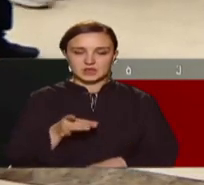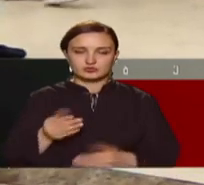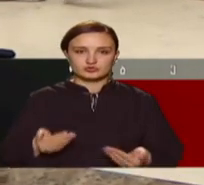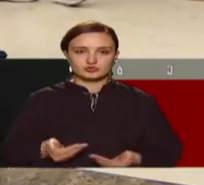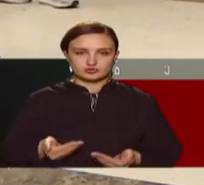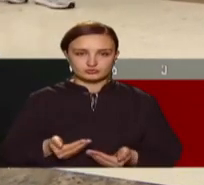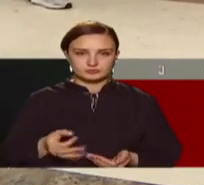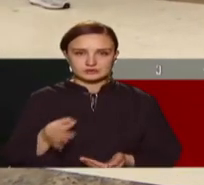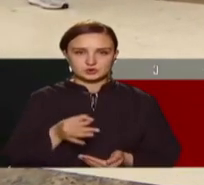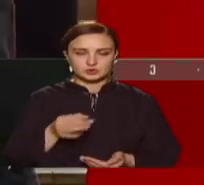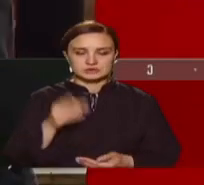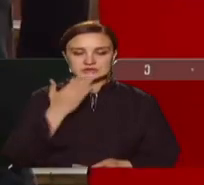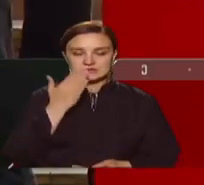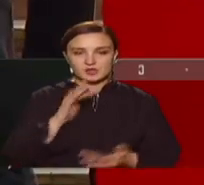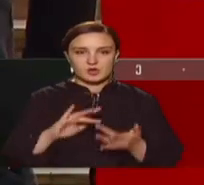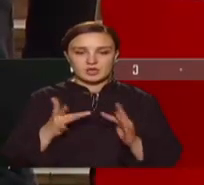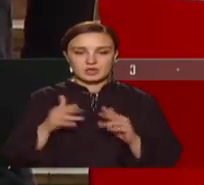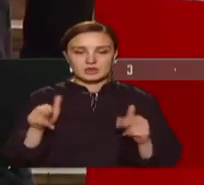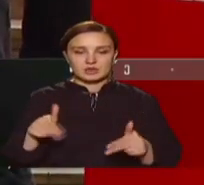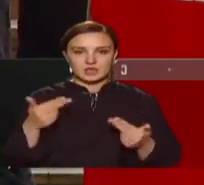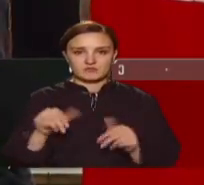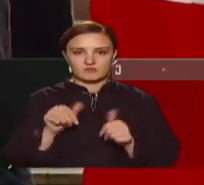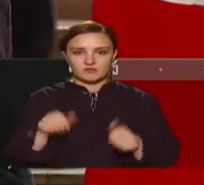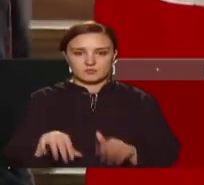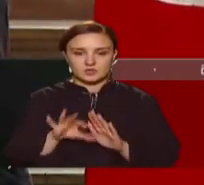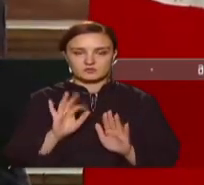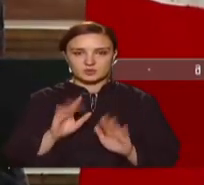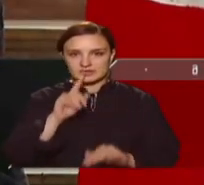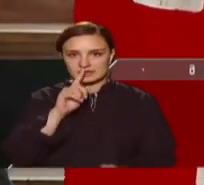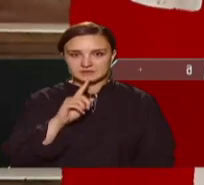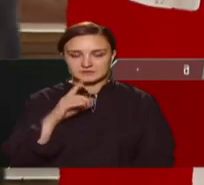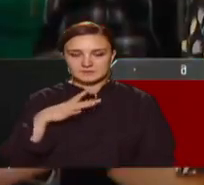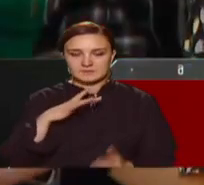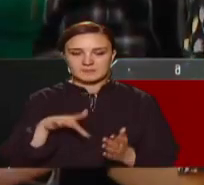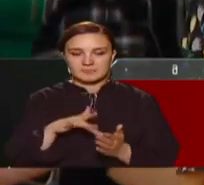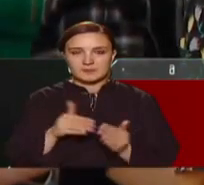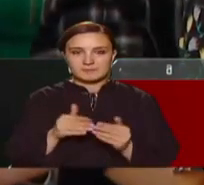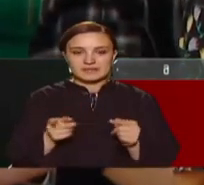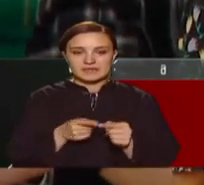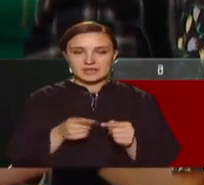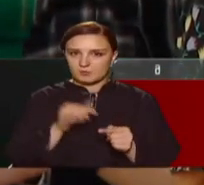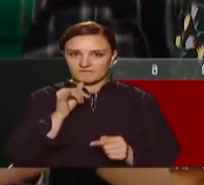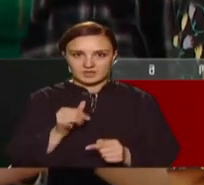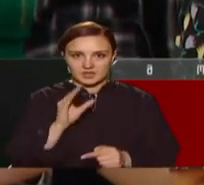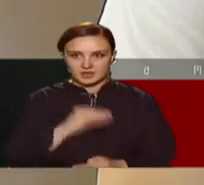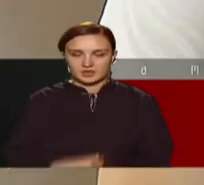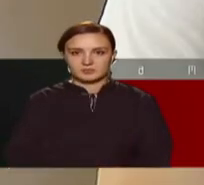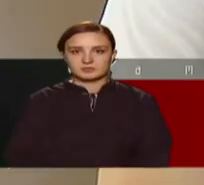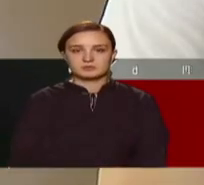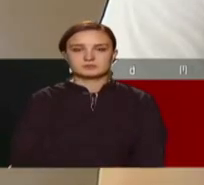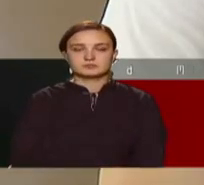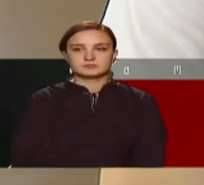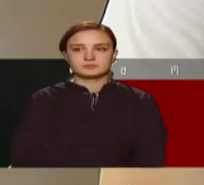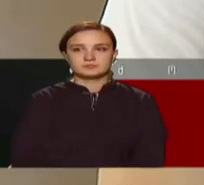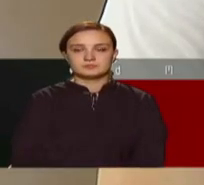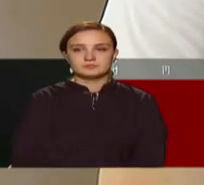მცხოვრები სტუდენტები, რომლებსაც სწავლების ონლაინ ფორმა აქვთ არჩეული, მხოლოდ ერთი თვით თბილისში ბინის ქირაობას ვერ ახერხებენ. შევადგინეთ